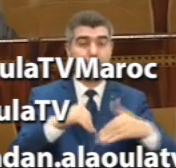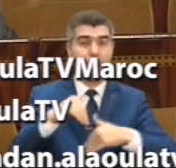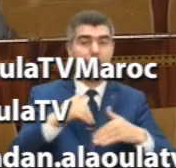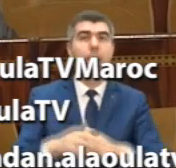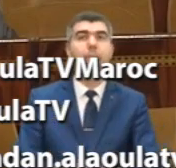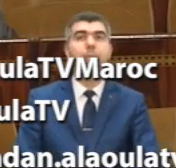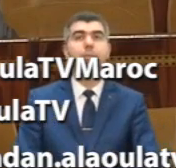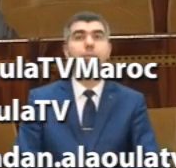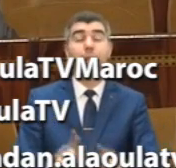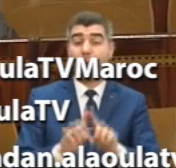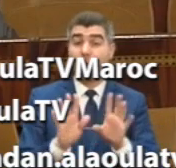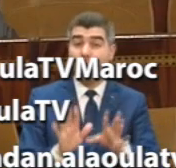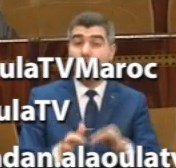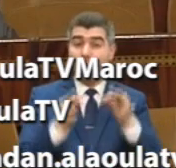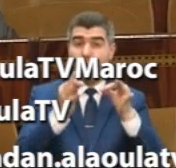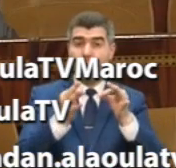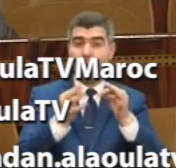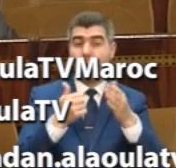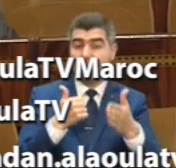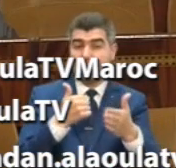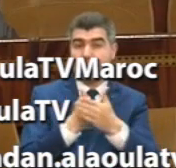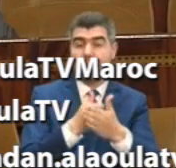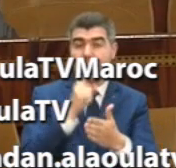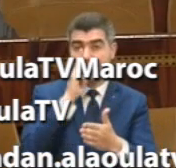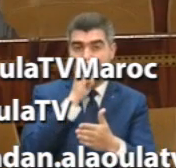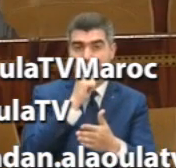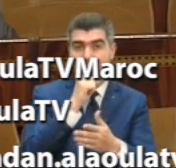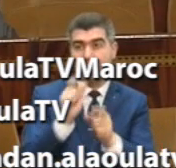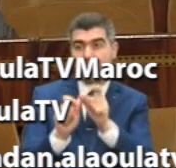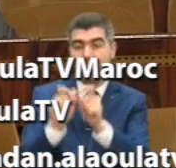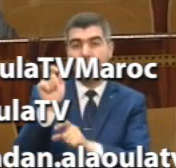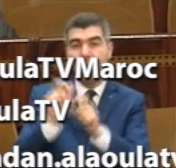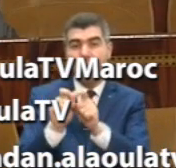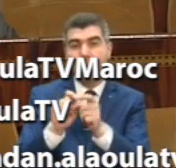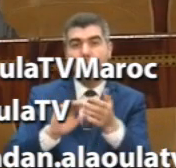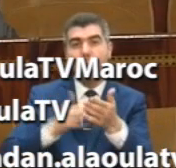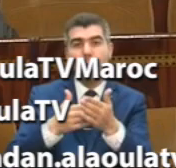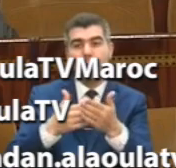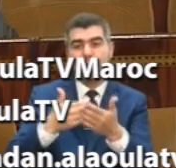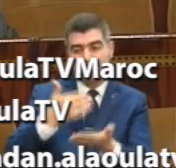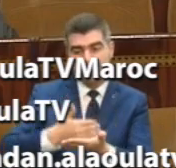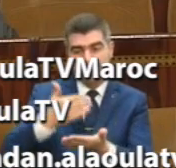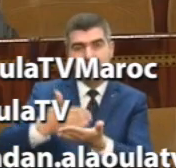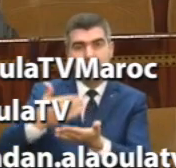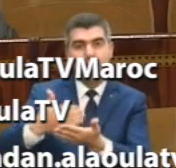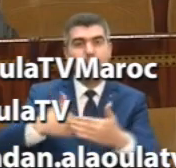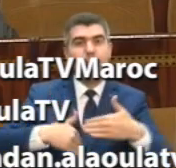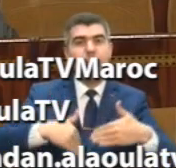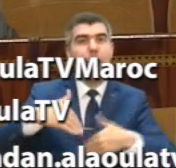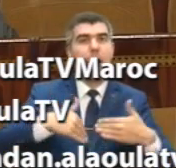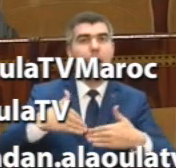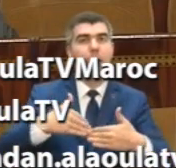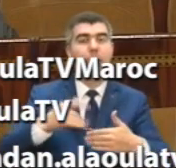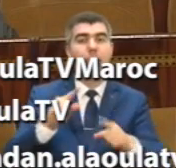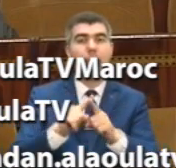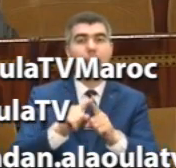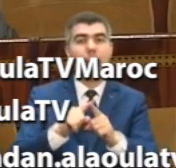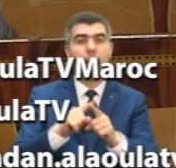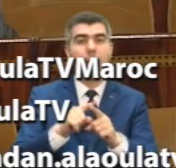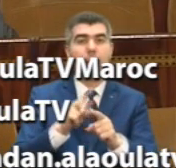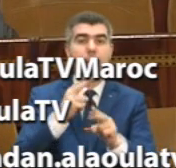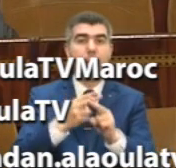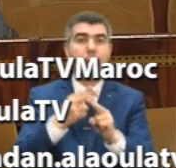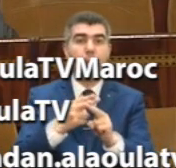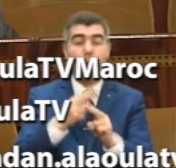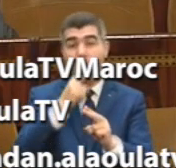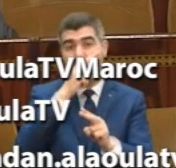وقد خلفت هذه الحوادث عدة ضحايا في مجموعة من المقاطع تعتبر نقطة سوداء.